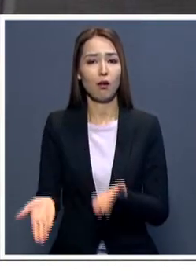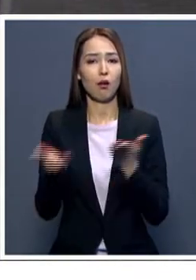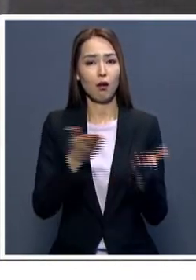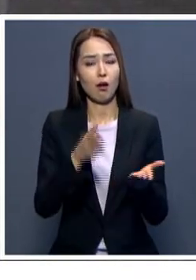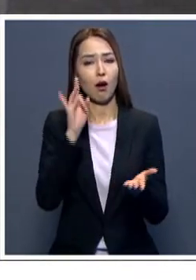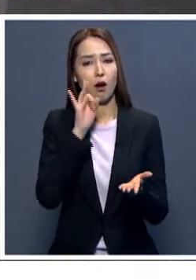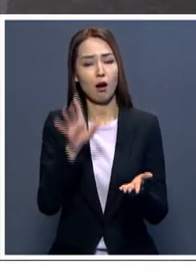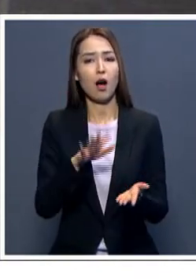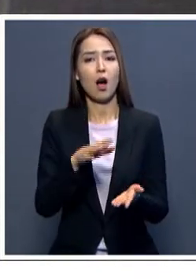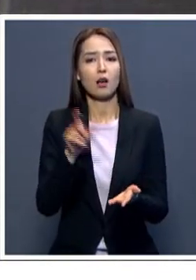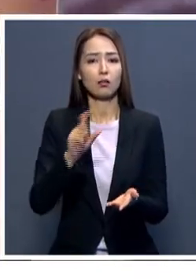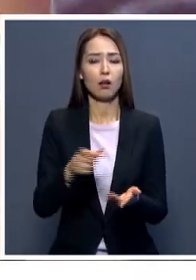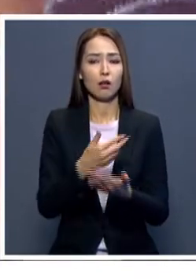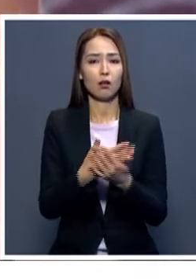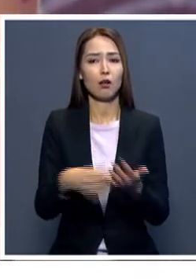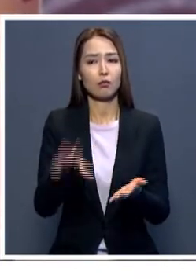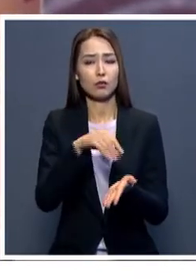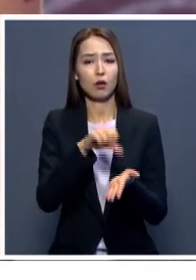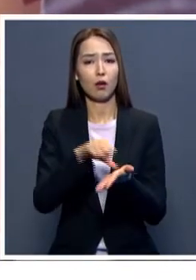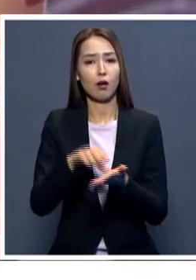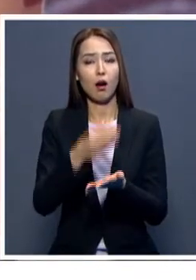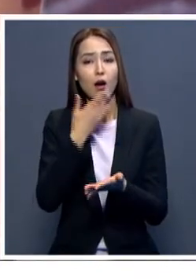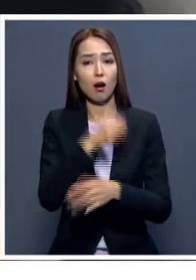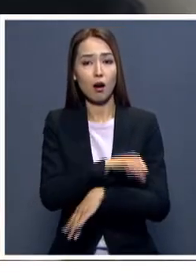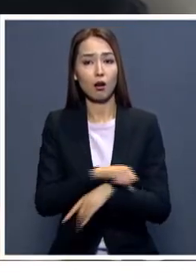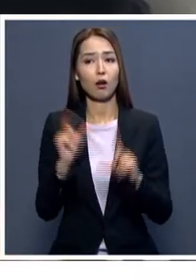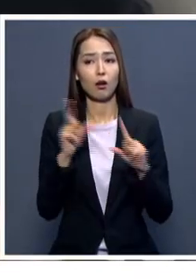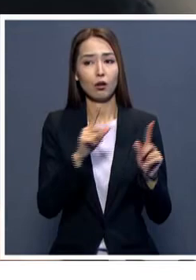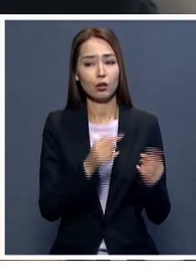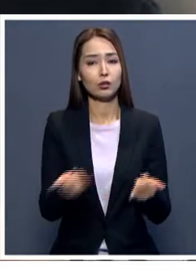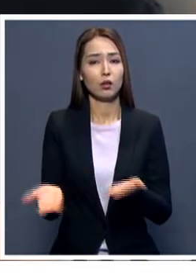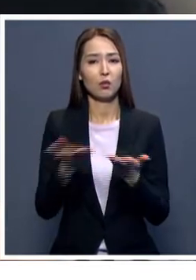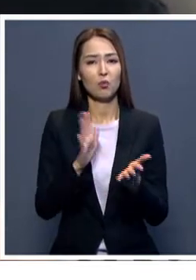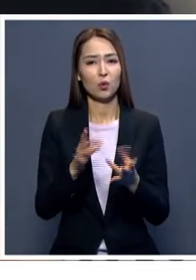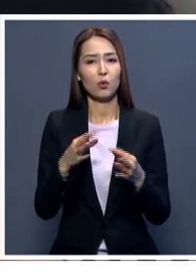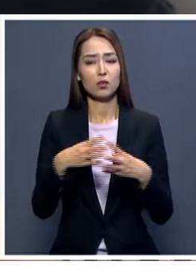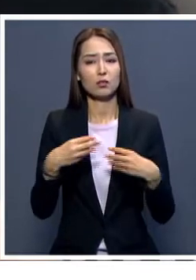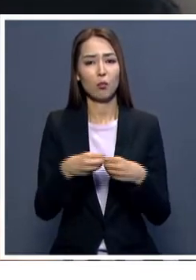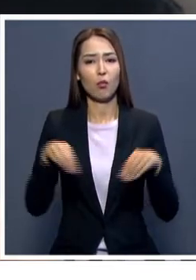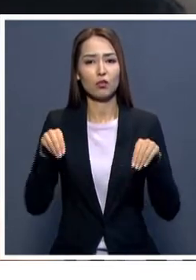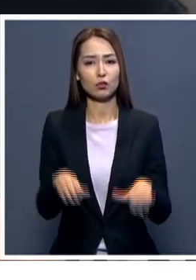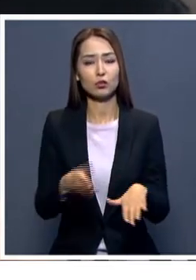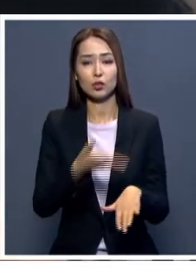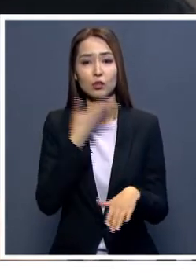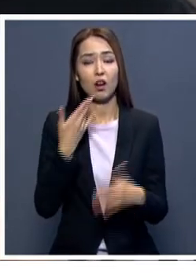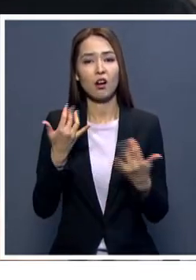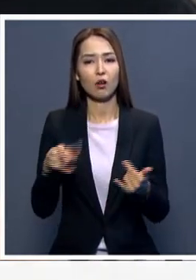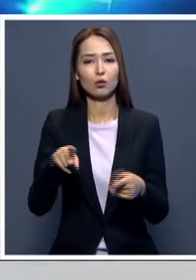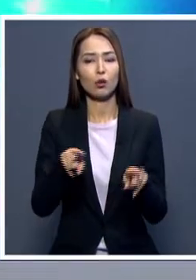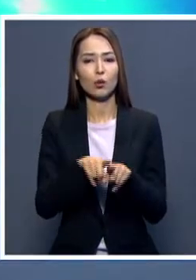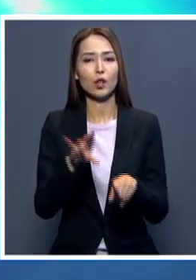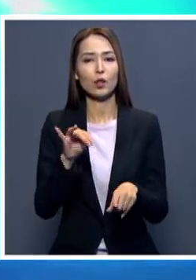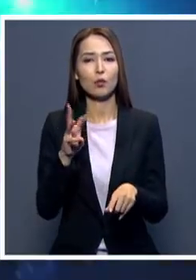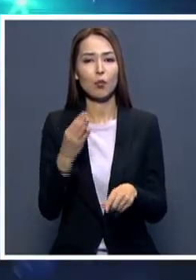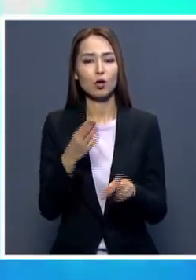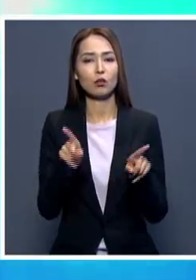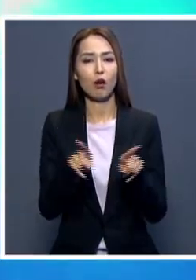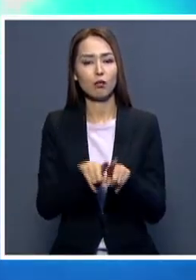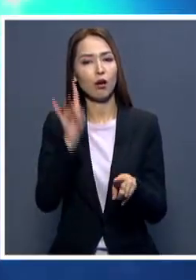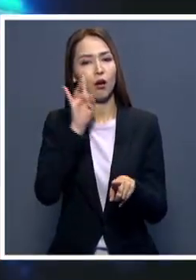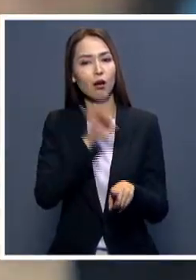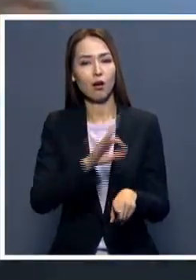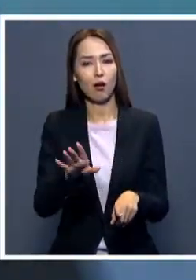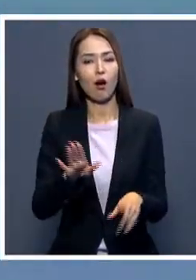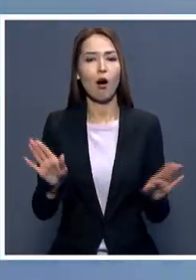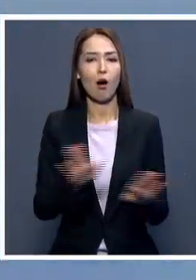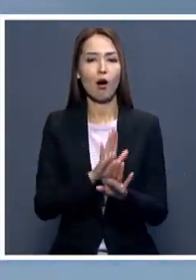альбом жазу туралы ұсыныстар түскен. Әзірге отбасы бір шешімге келген жоқ. Ал Ержанның басты арманы Димаш аға секілді әлемдік әнші болып